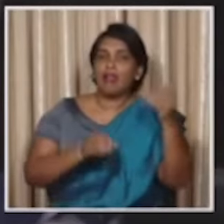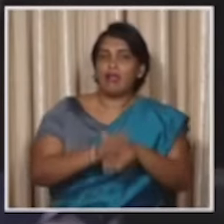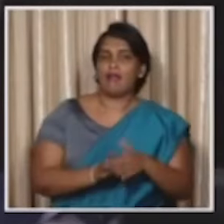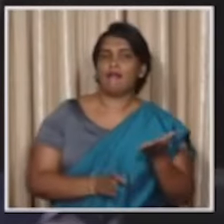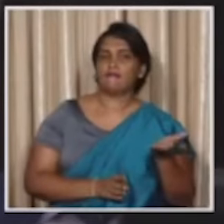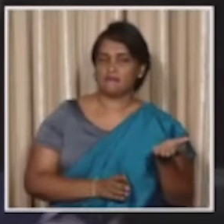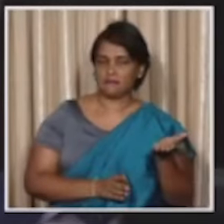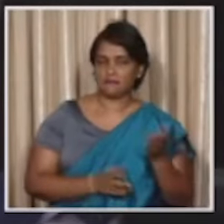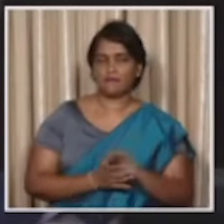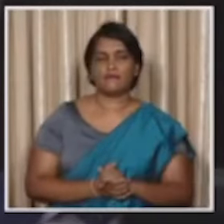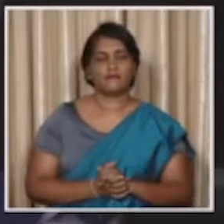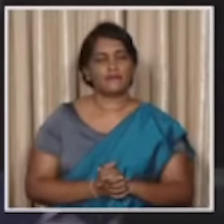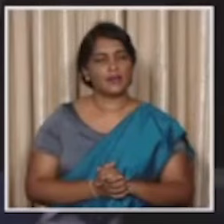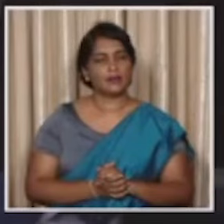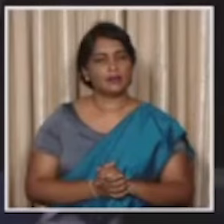ඉන්නවා.